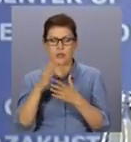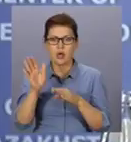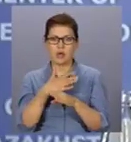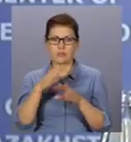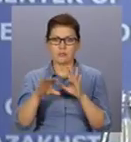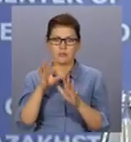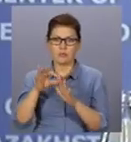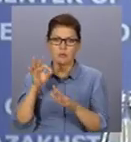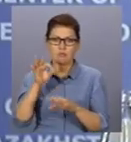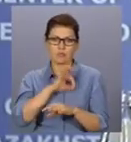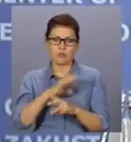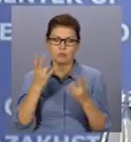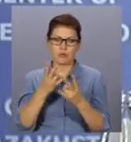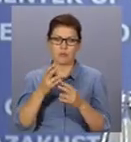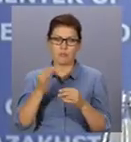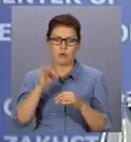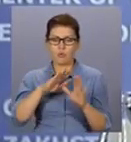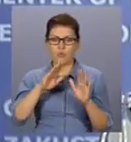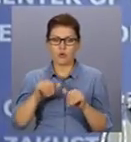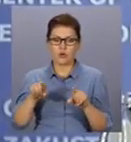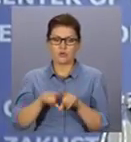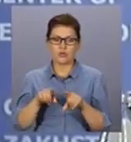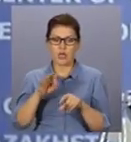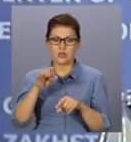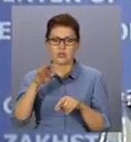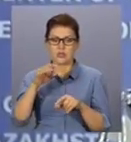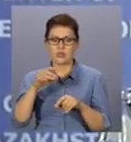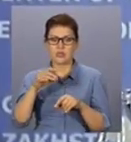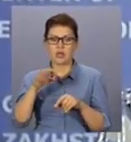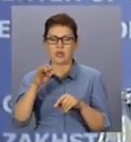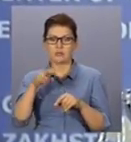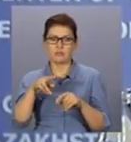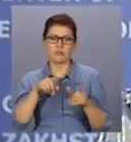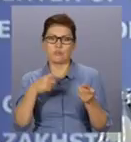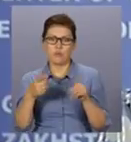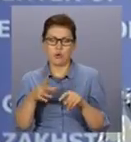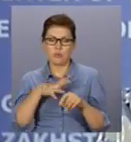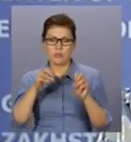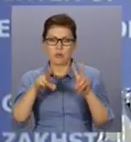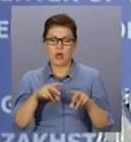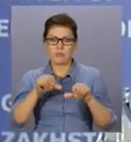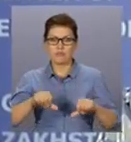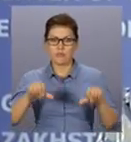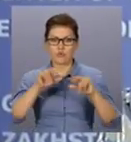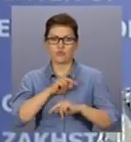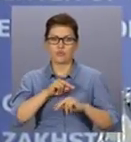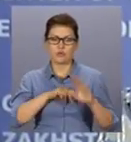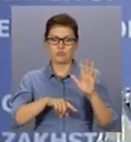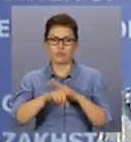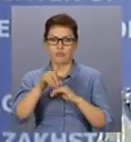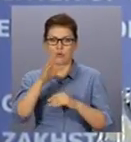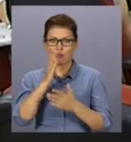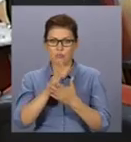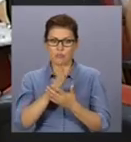Арасынан іріктеп, тиімдісін таңдаймыз. Тек содан кейін ғана латын әрпіне ауысуға болады. Бүгінгі таңда арнайы комиссия жұмысын бастап та